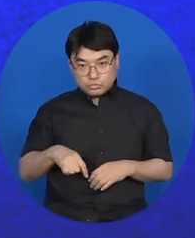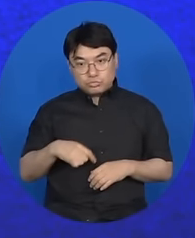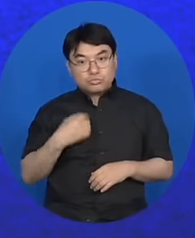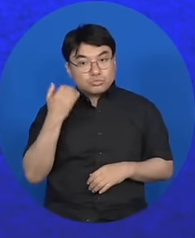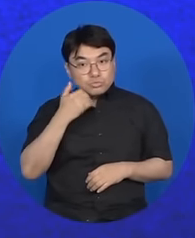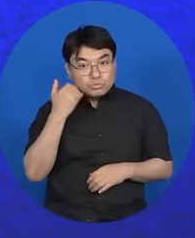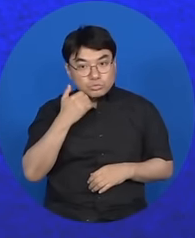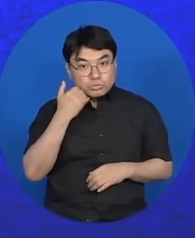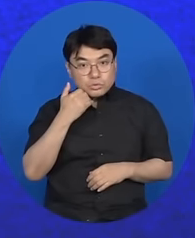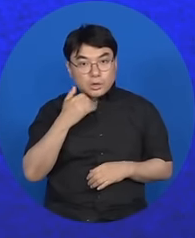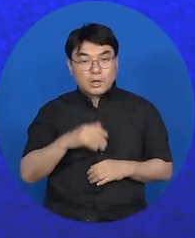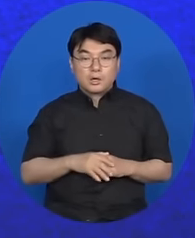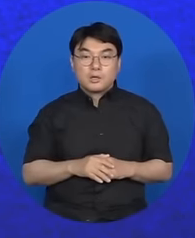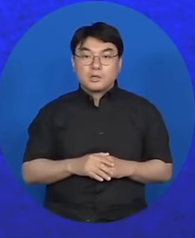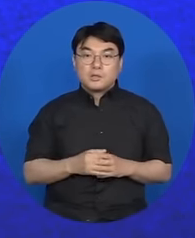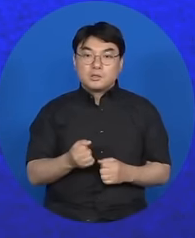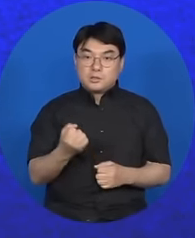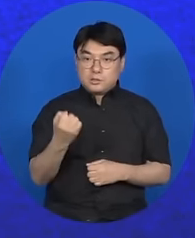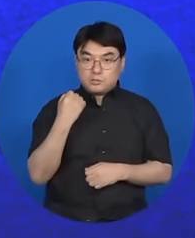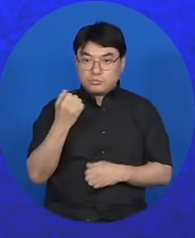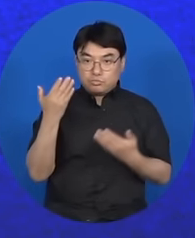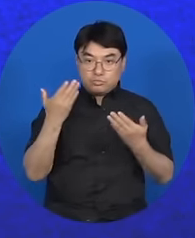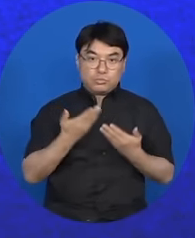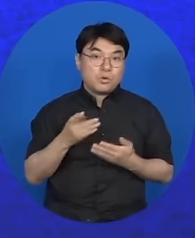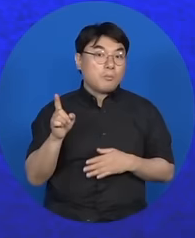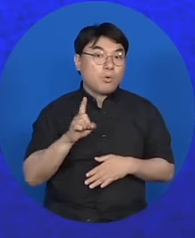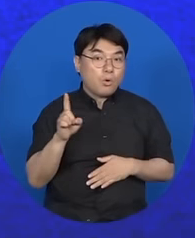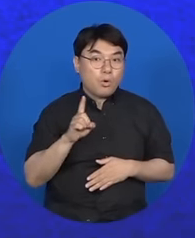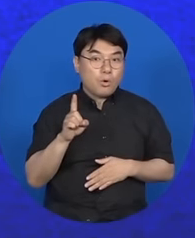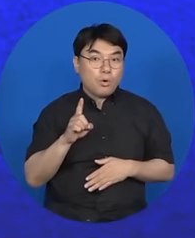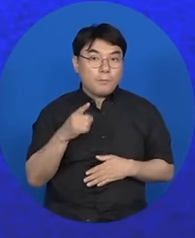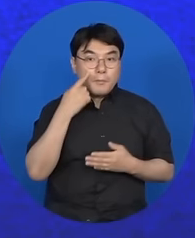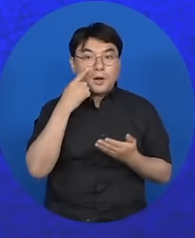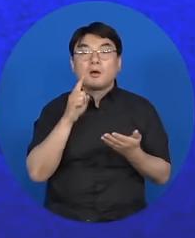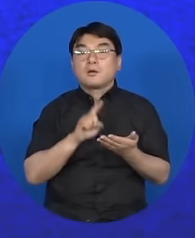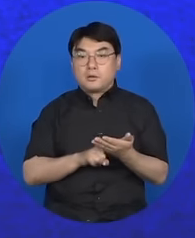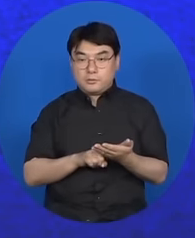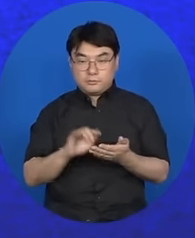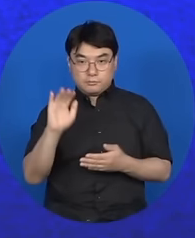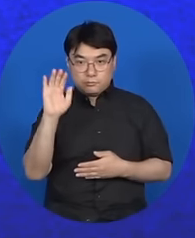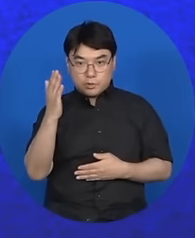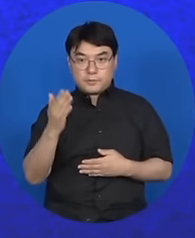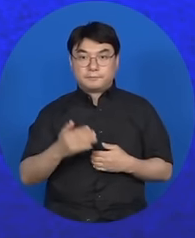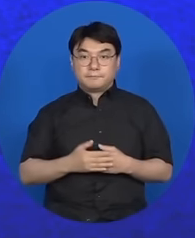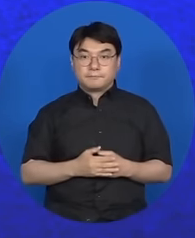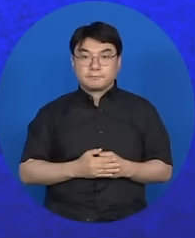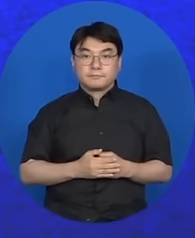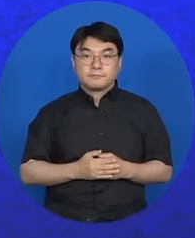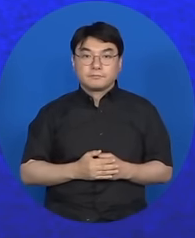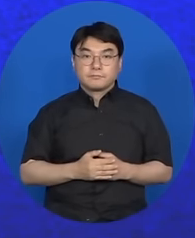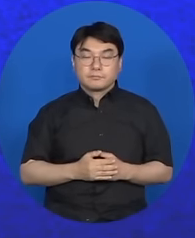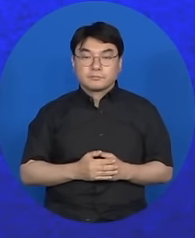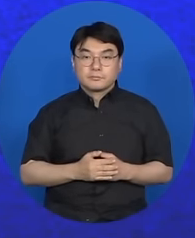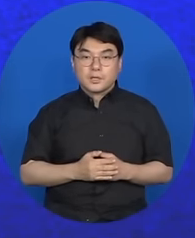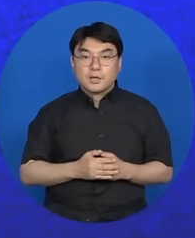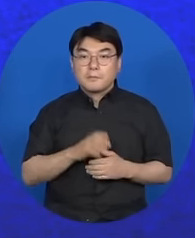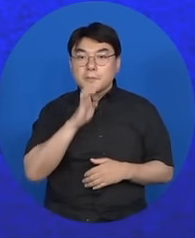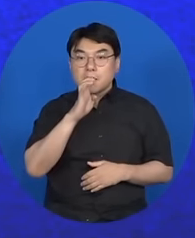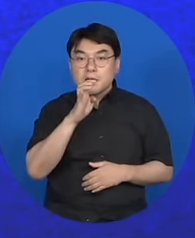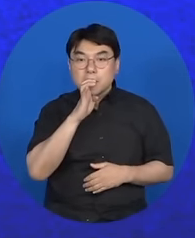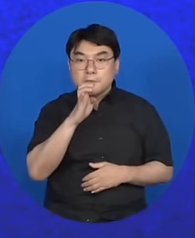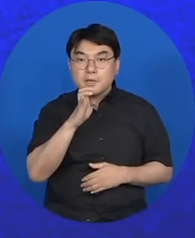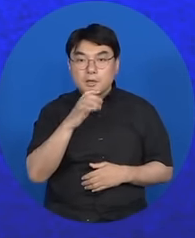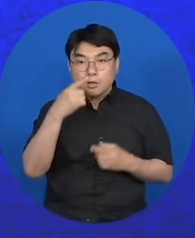하고 동기부여를 하는지 비로소 그때 발견을 하게 된다는 거예요. 우리는 빌립이 이런 환경에,